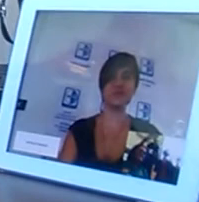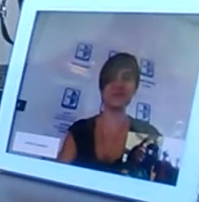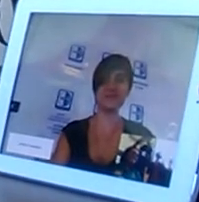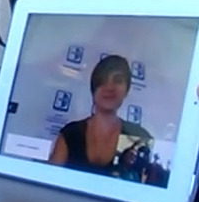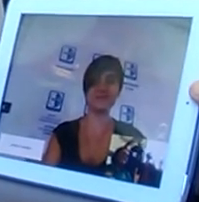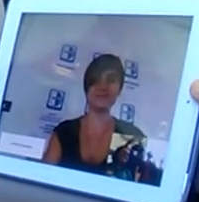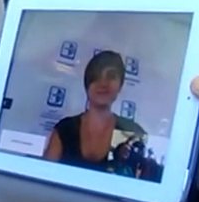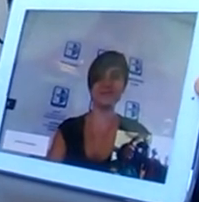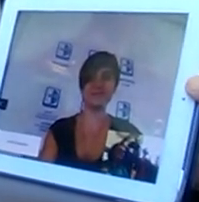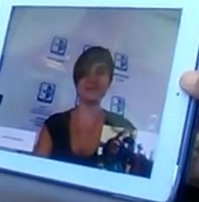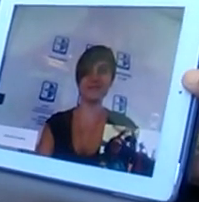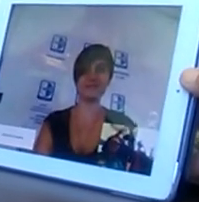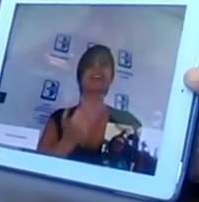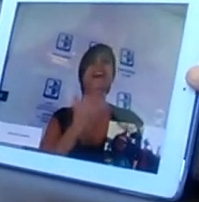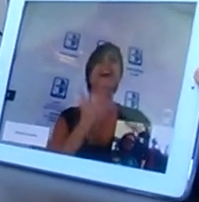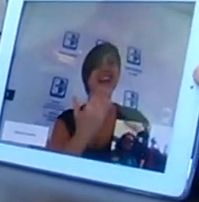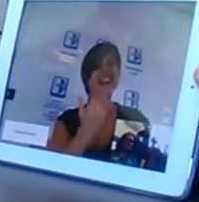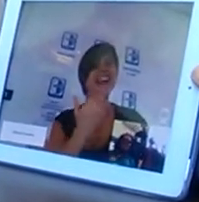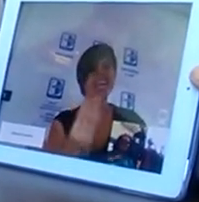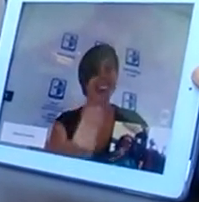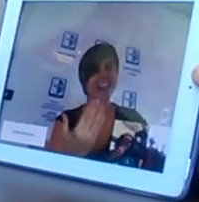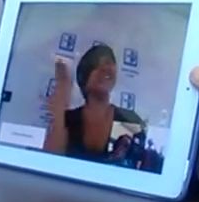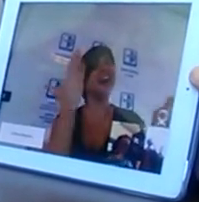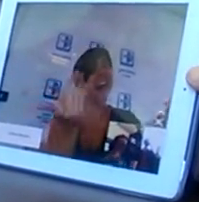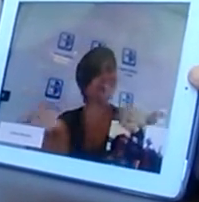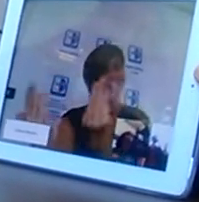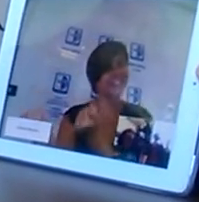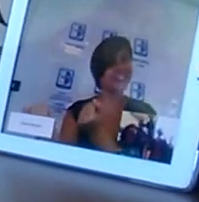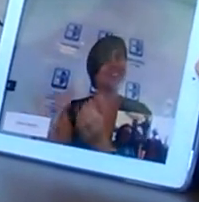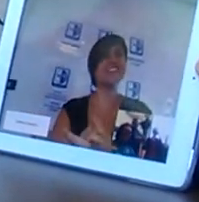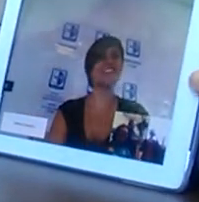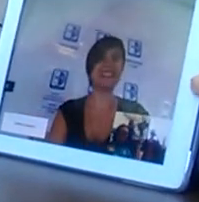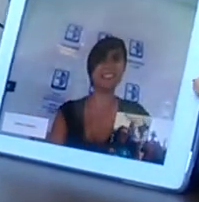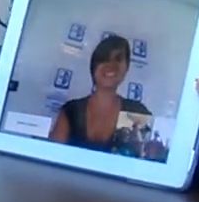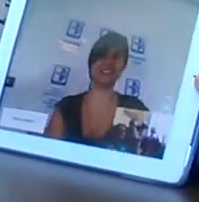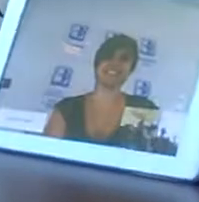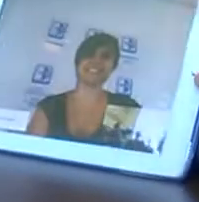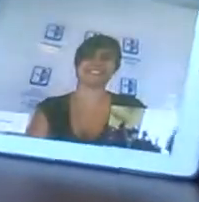Ok, grazie a lei. Arrivederci. Grazie.